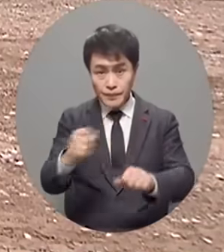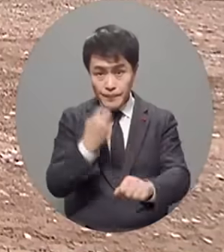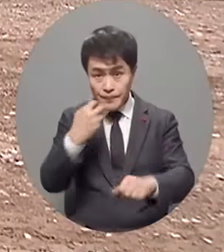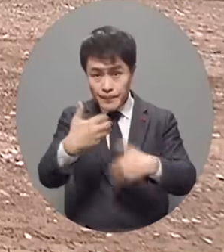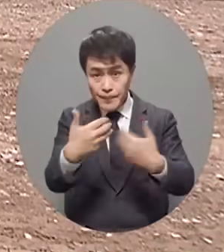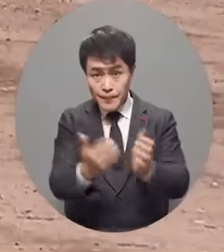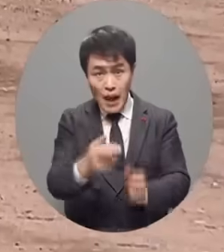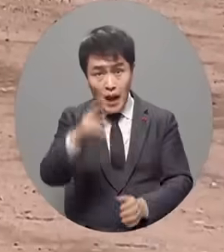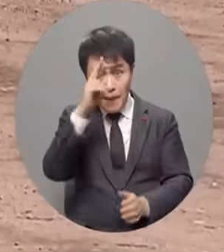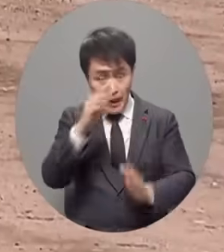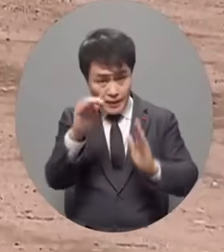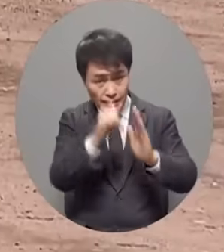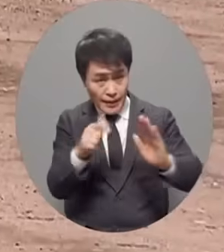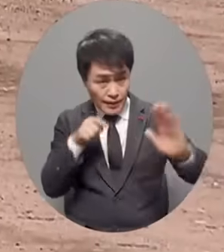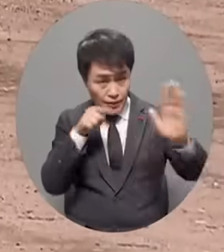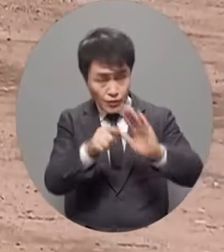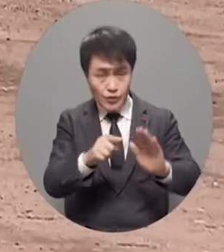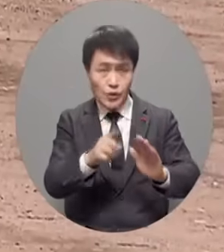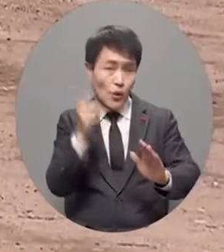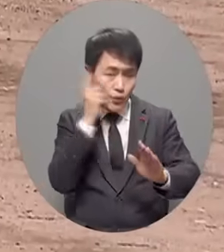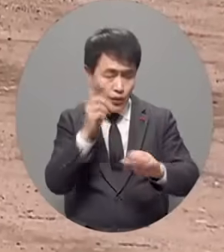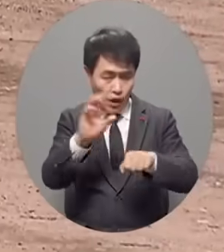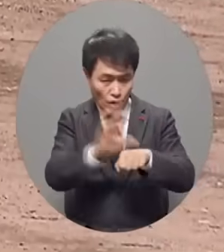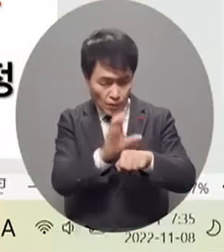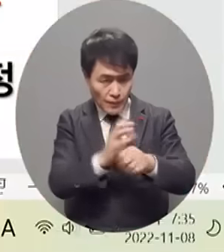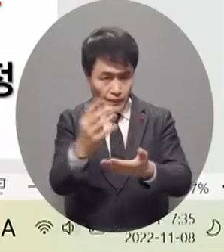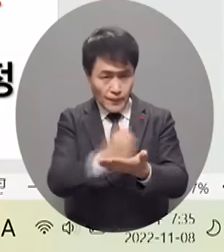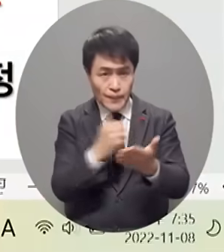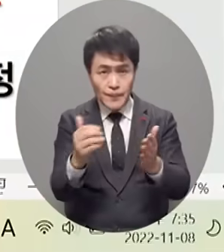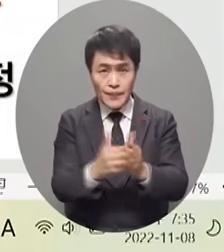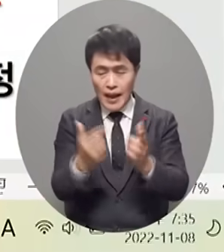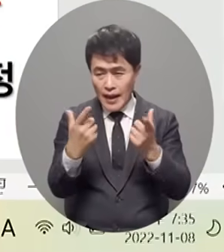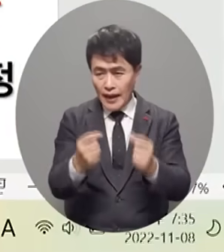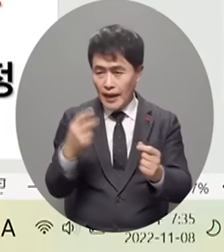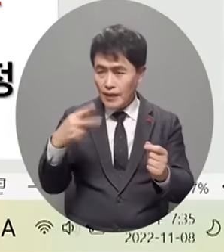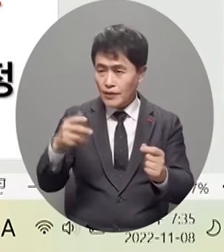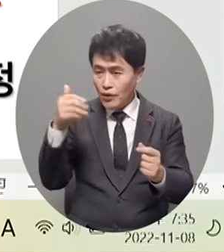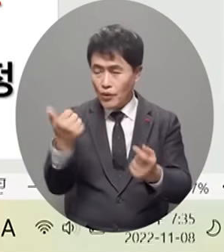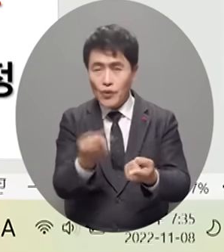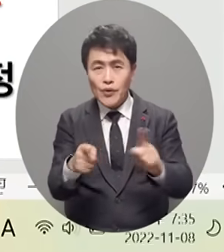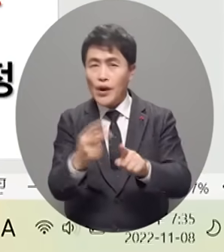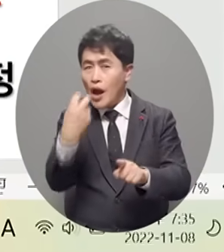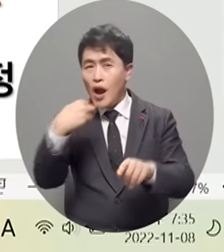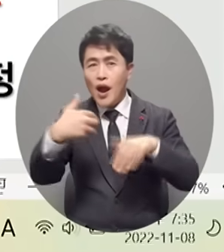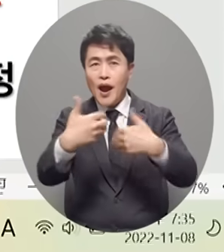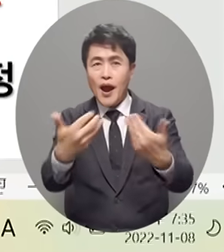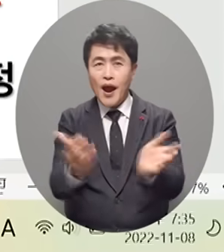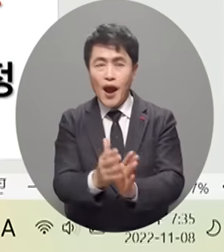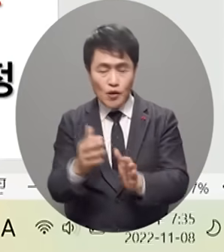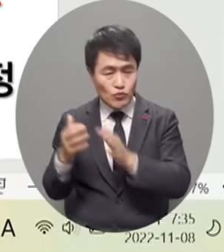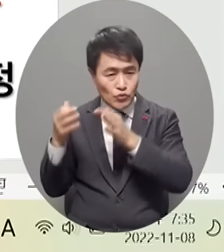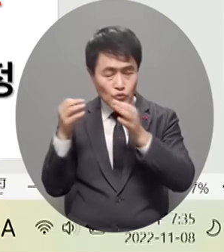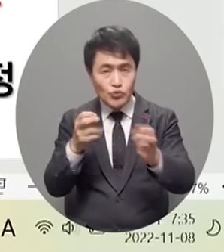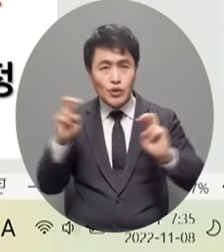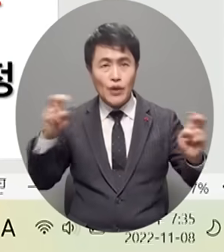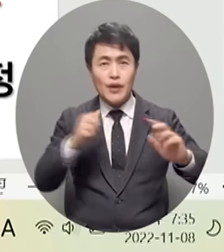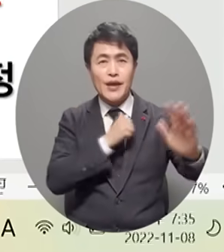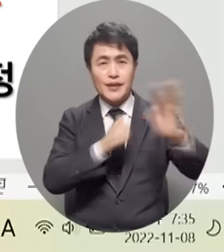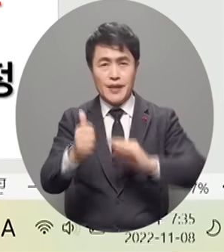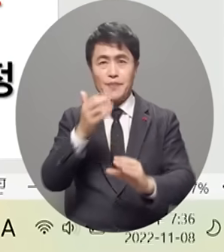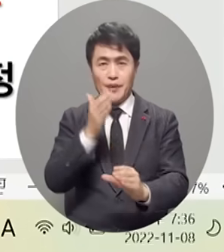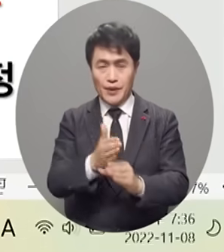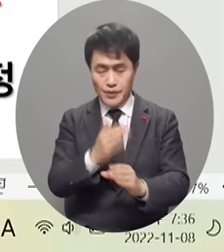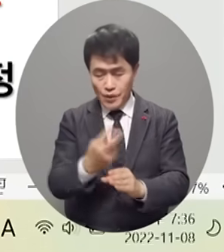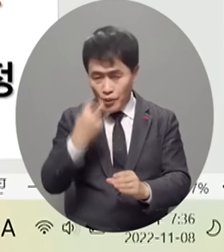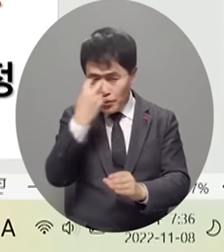보내 컴퓨터와 휴대전화를 확보했고 같은 날 선 소장과 박 씨가 겸직하고 있었던 한 투자 1인 회사의 대표에 대해서도